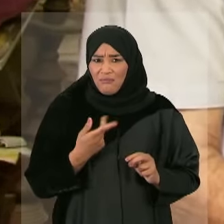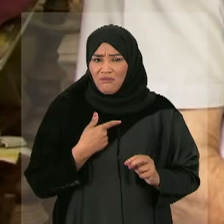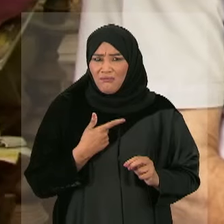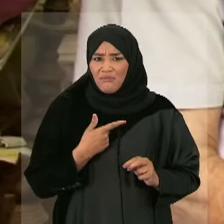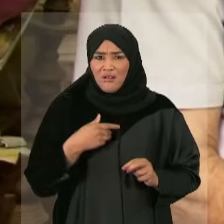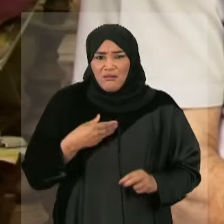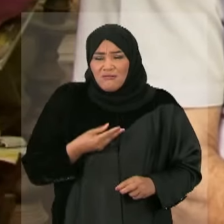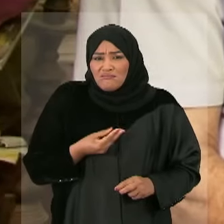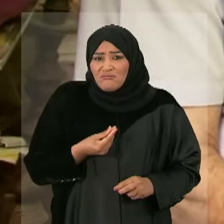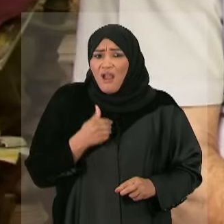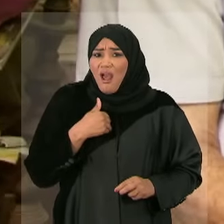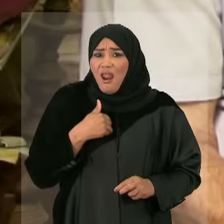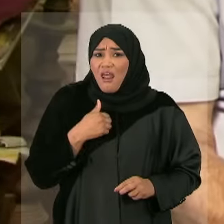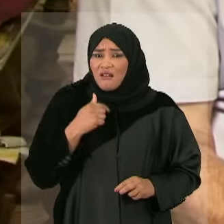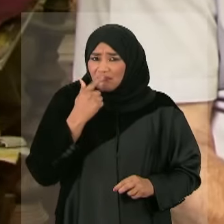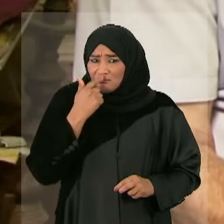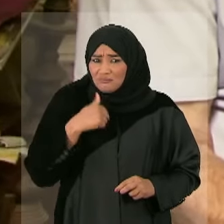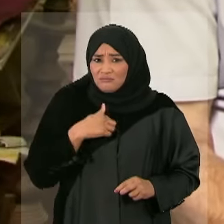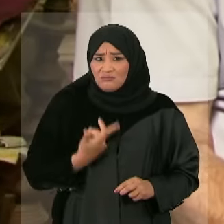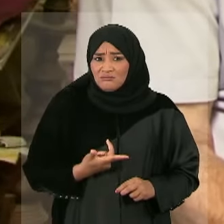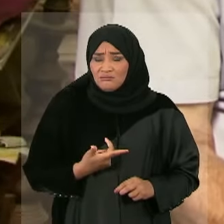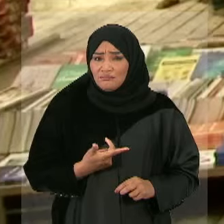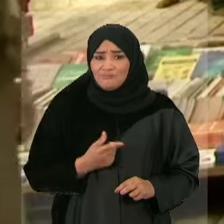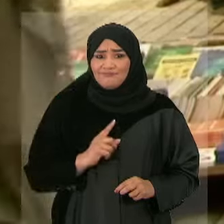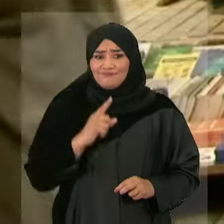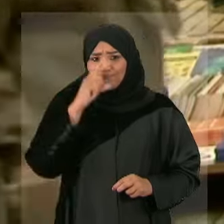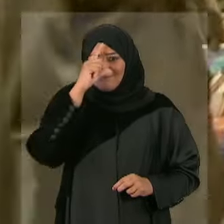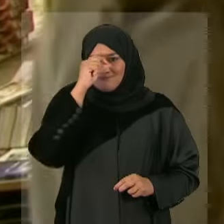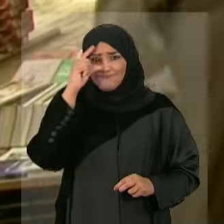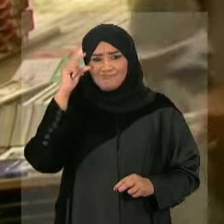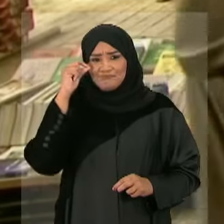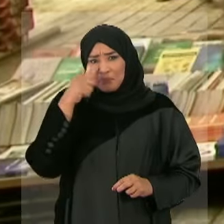حالي وشعوري تل أبيب مثلاً ولا بسهل،